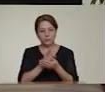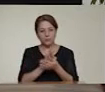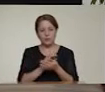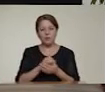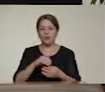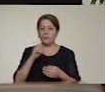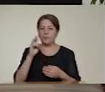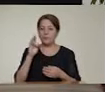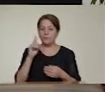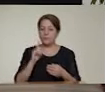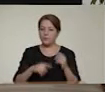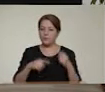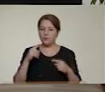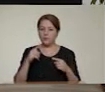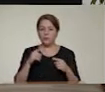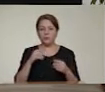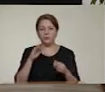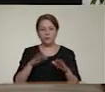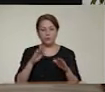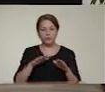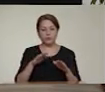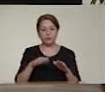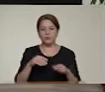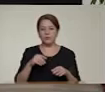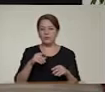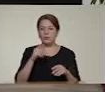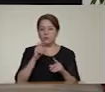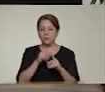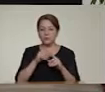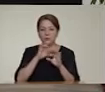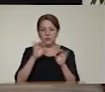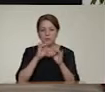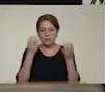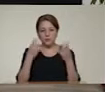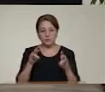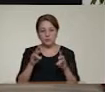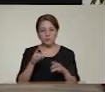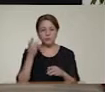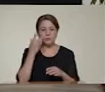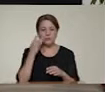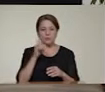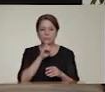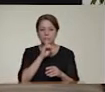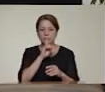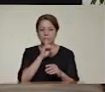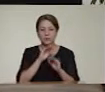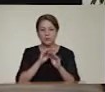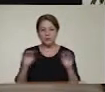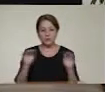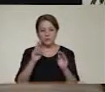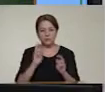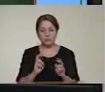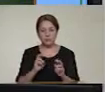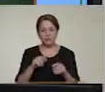joyda birovga bir og'iz ham so'z so'zlamang. Doimo sukut saqlang, debdi. Shunda